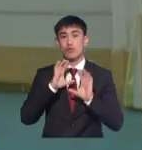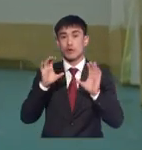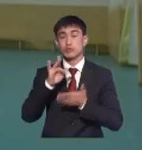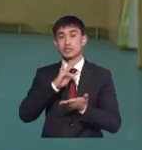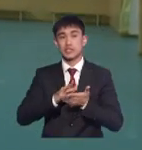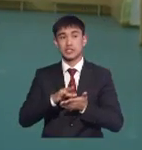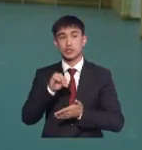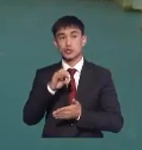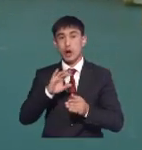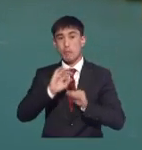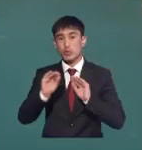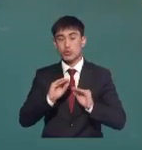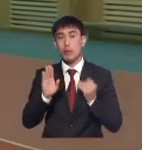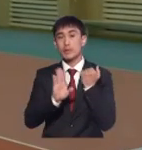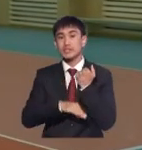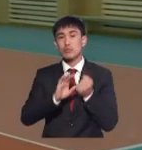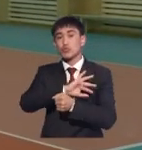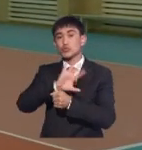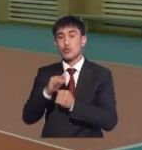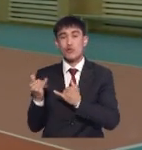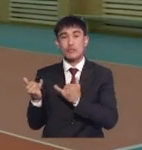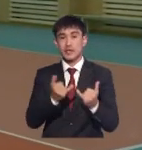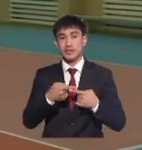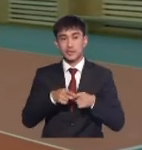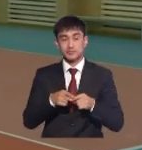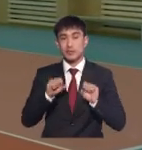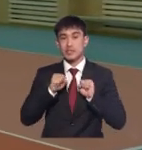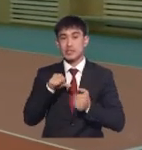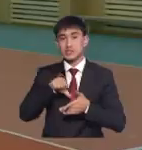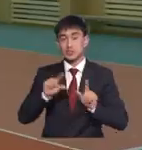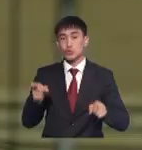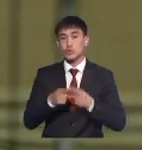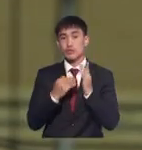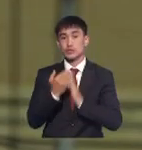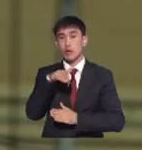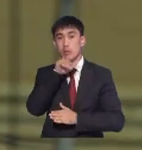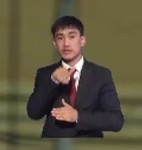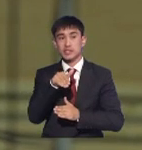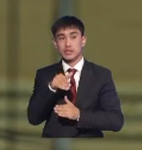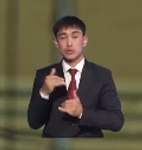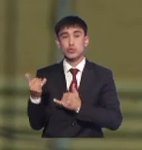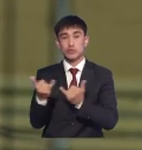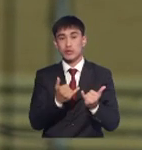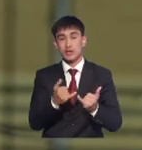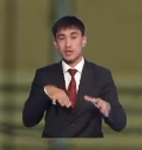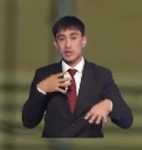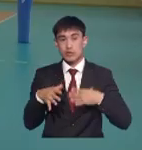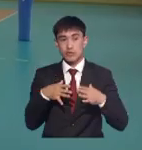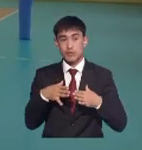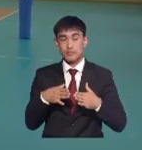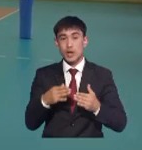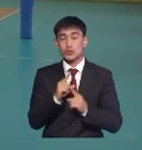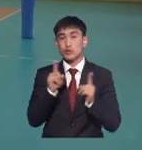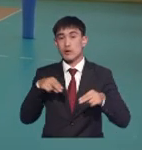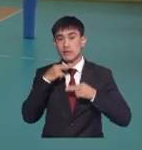центр ЖЕТСУ оборудован по последнему слову техники, а для спортсменов здесь созданы высокопрофессиональные условия для тренировок.